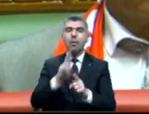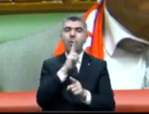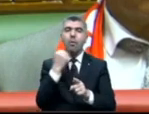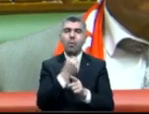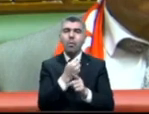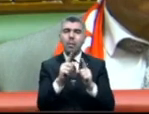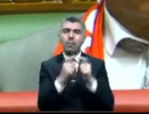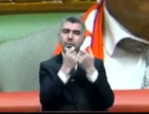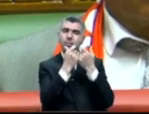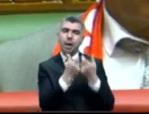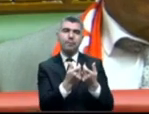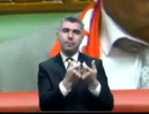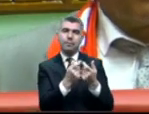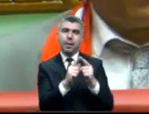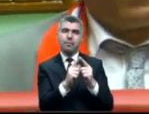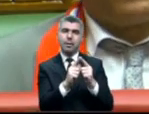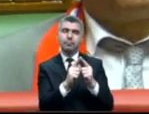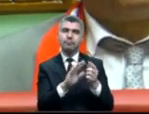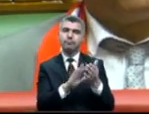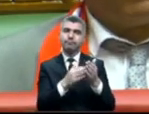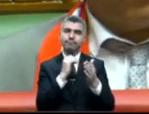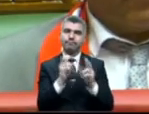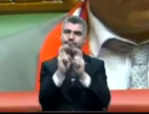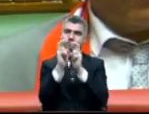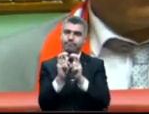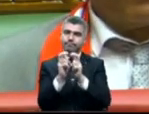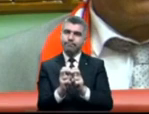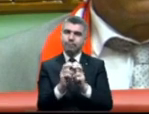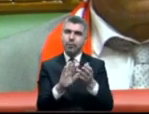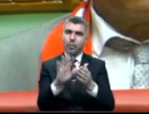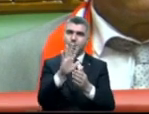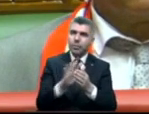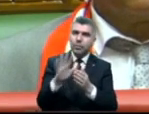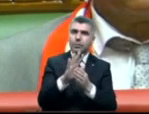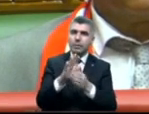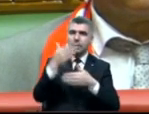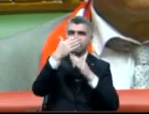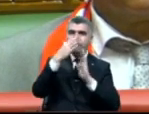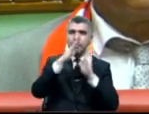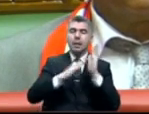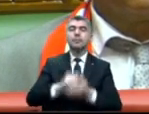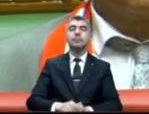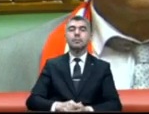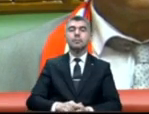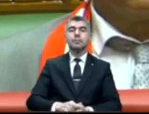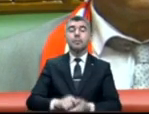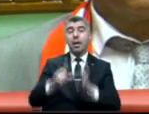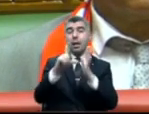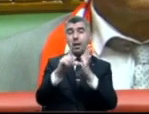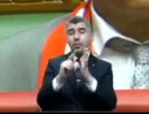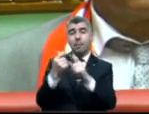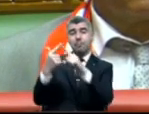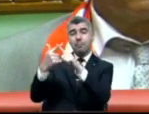موقف متفرج إزاء هذا الوضع المتردي الذي أصبحت تعيشه فئات عريضة من المجتمع المغربي. السيدة الوزيرة، قانون المالية